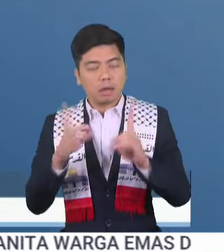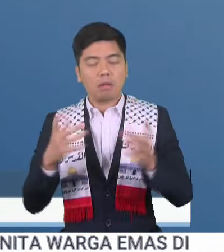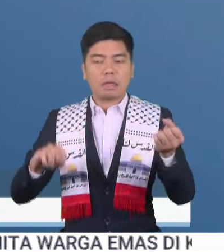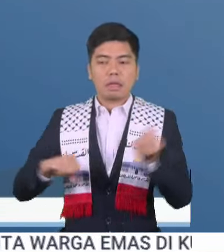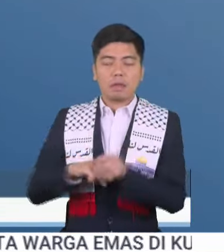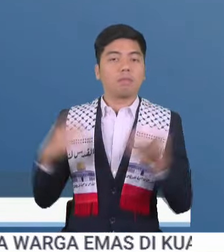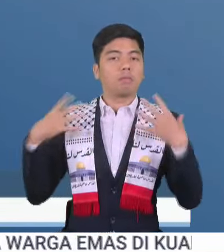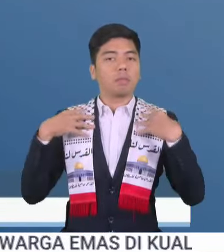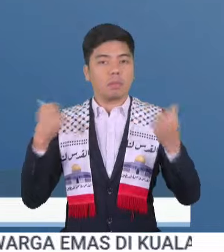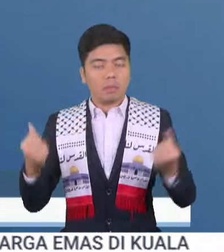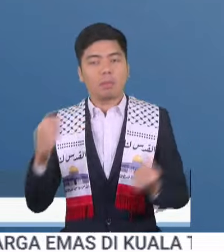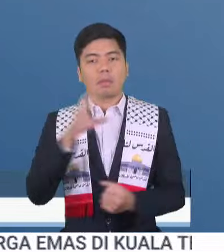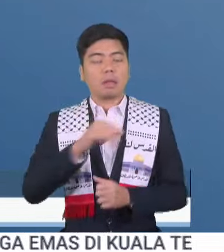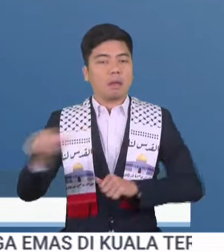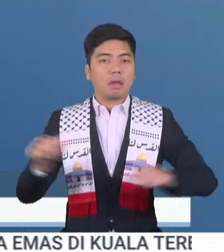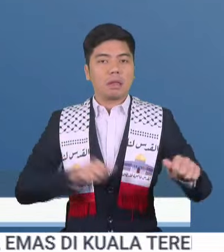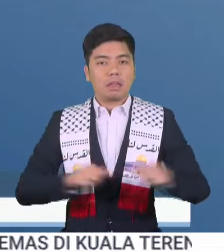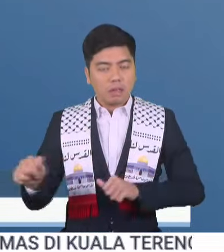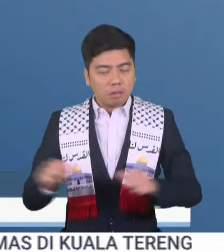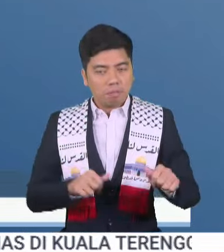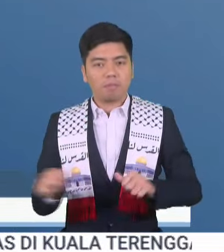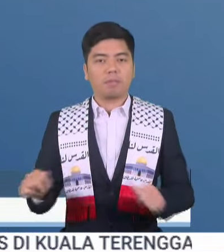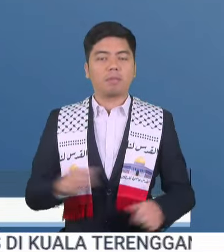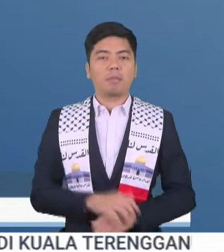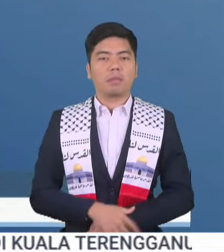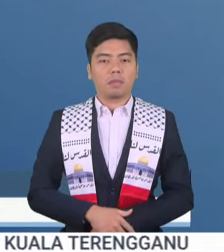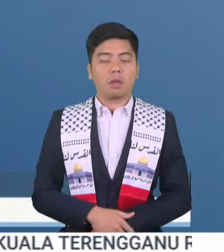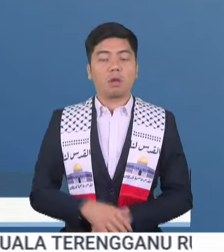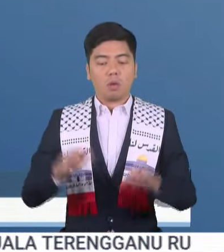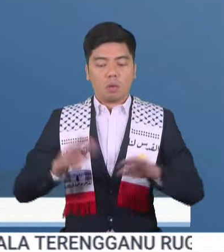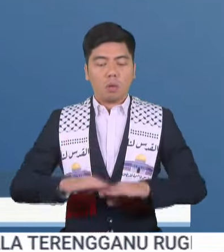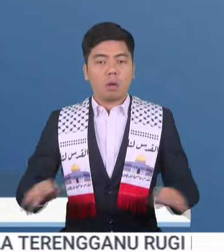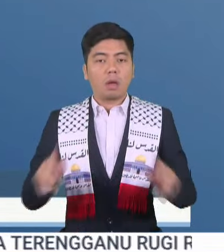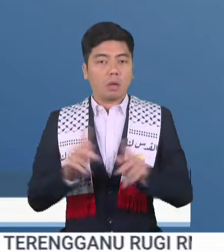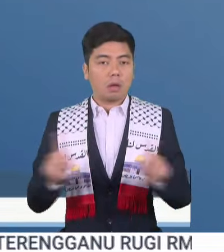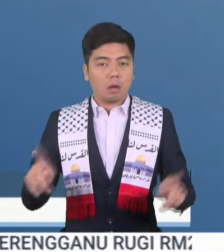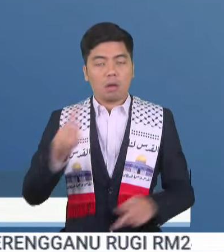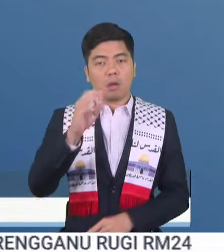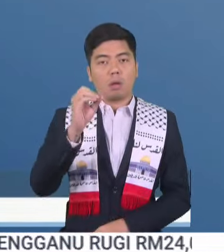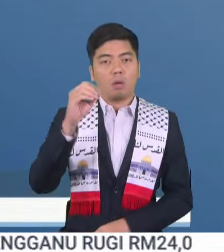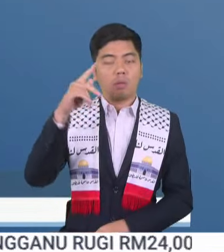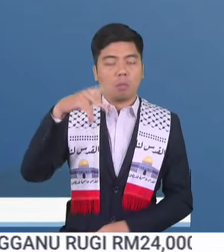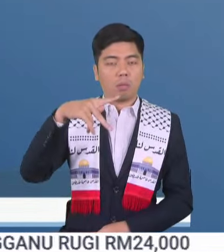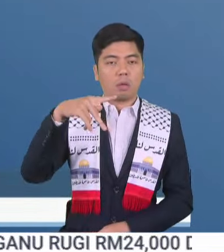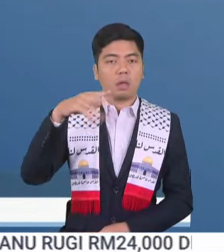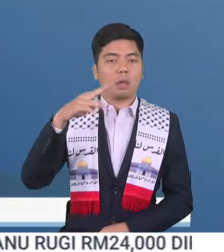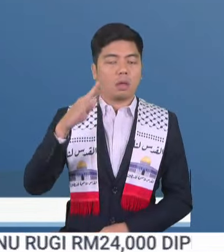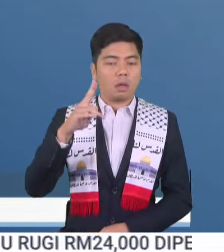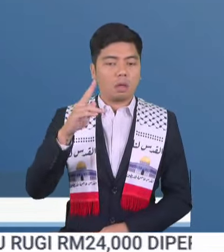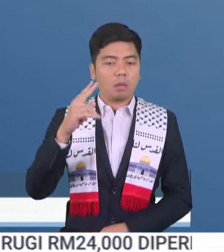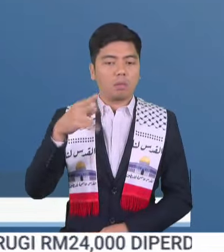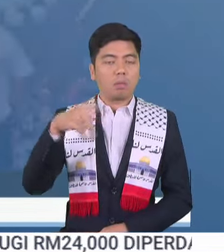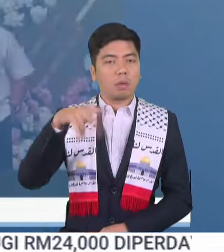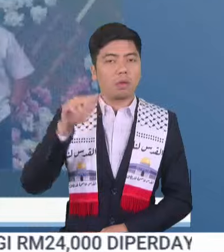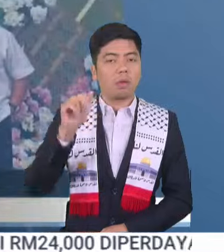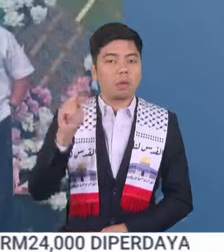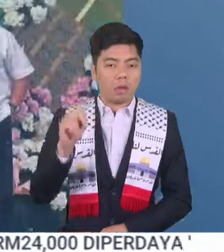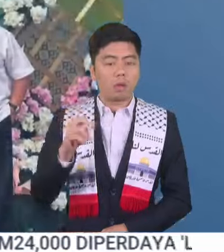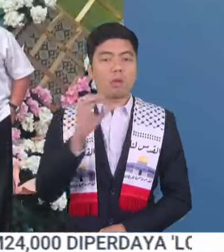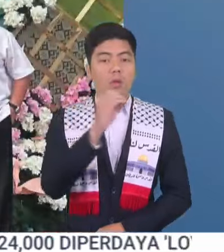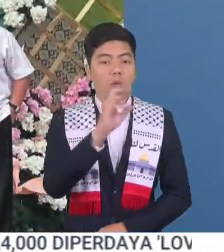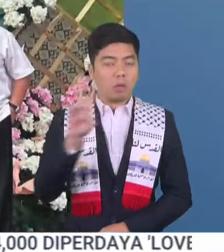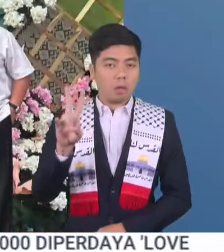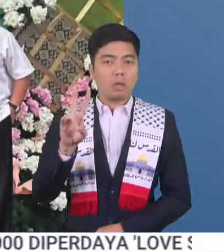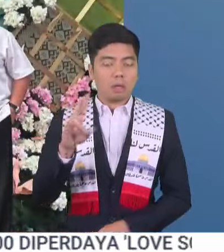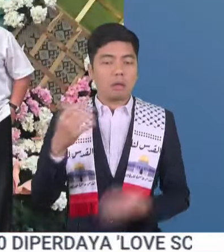penjagaan kesihatan dan aktiviti rekreasi. Rumah kanak-kanak Toh Puan Hajah Norkiah mula beroperasi pada 2007,